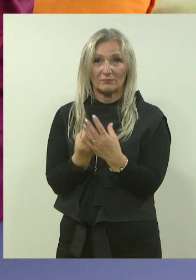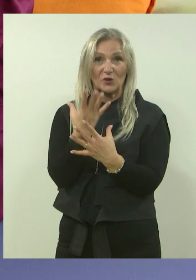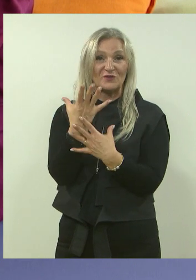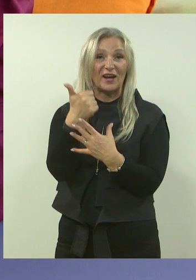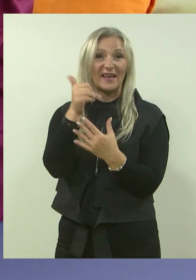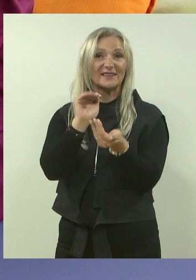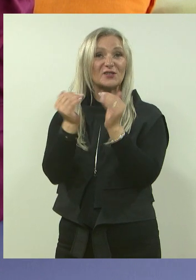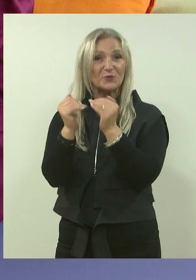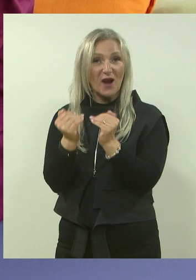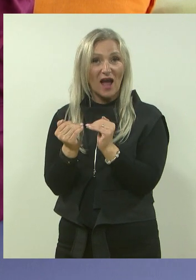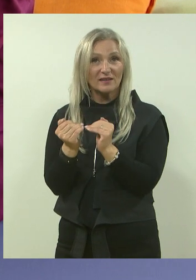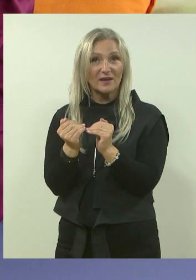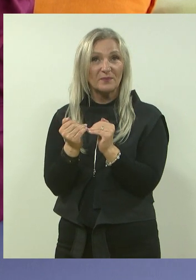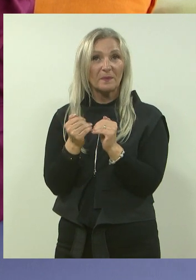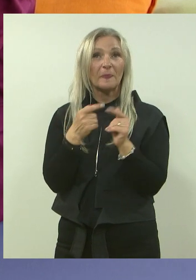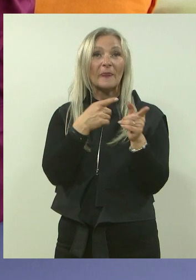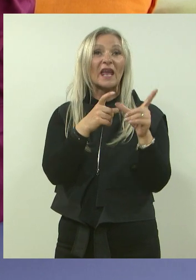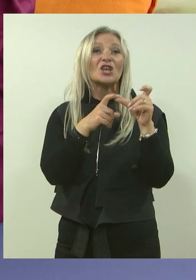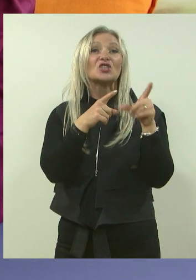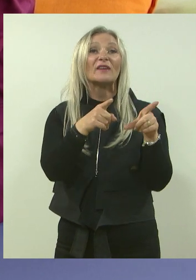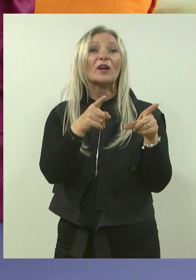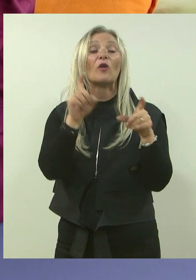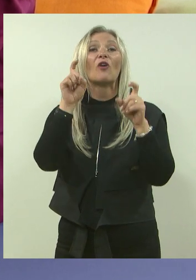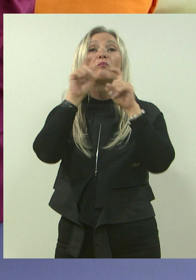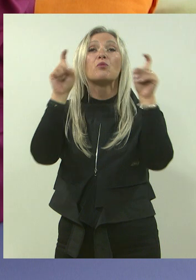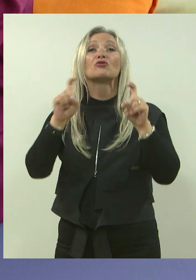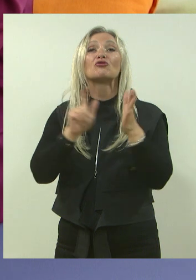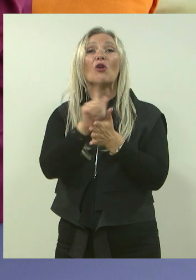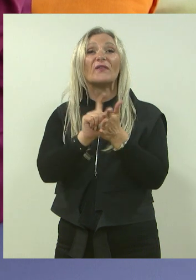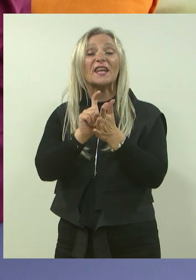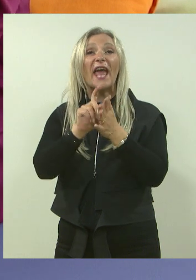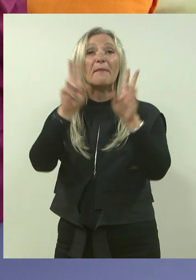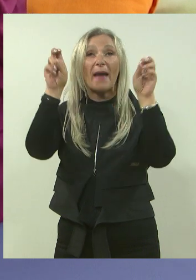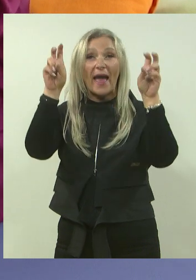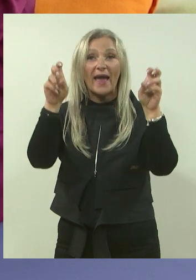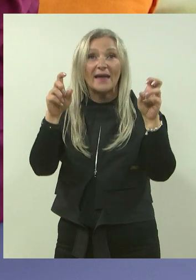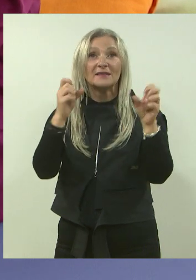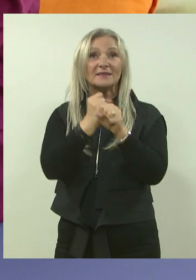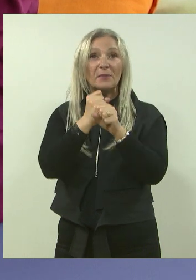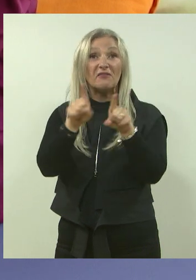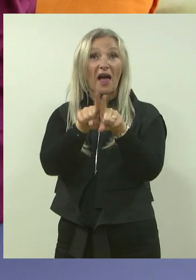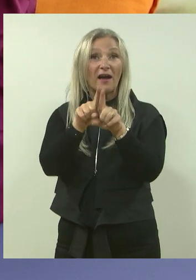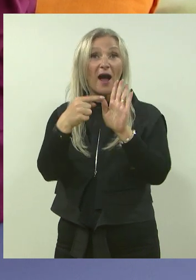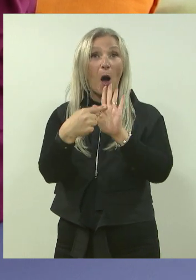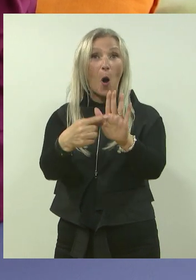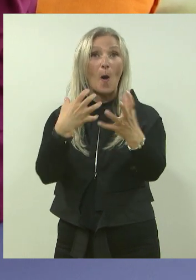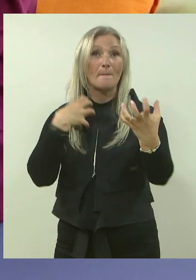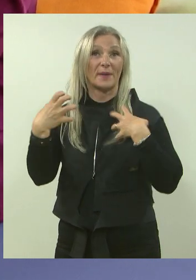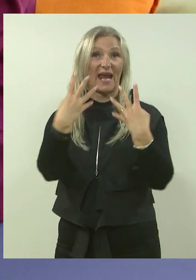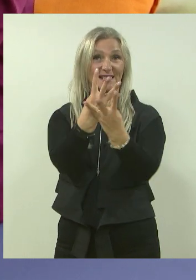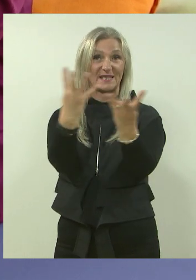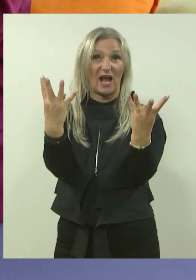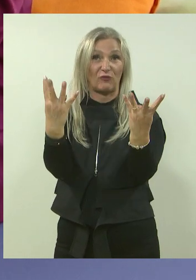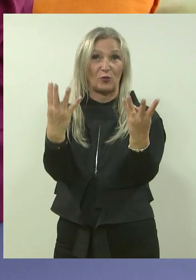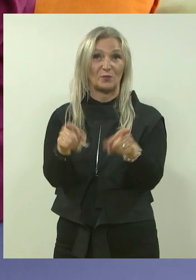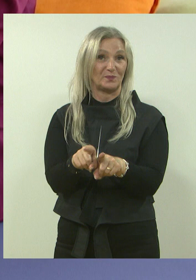jednu suradnju i ona je Štefekove božićne cajte režirala i zapravo prikazala onda i na pozornici. Tako da